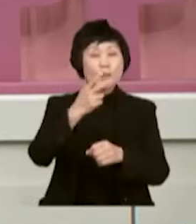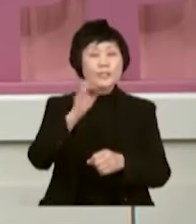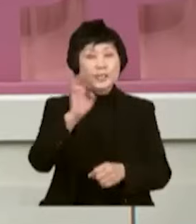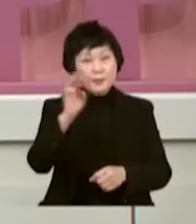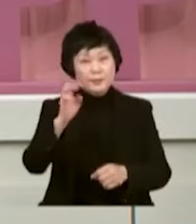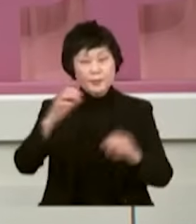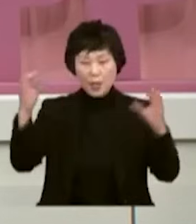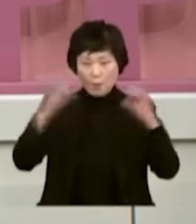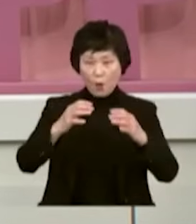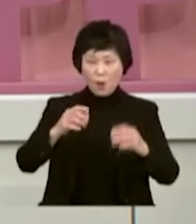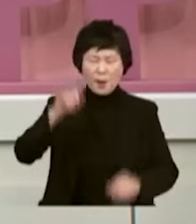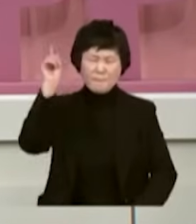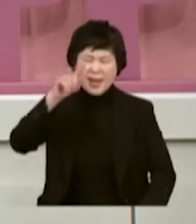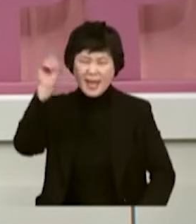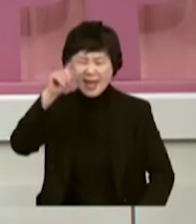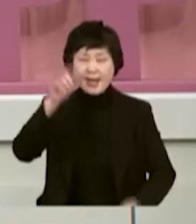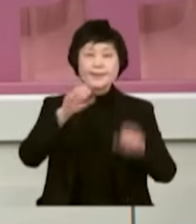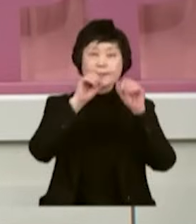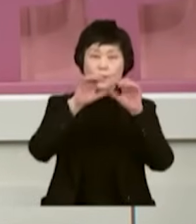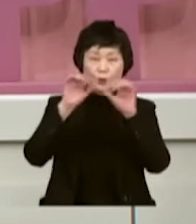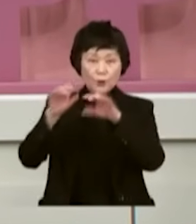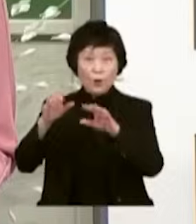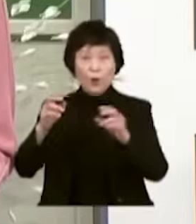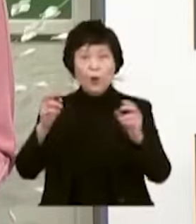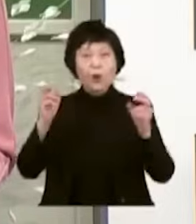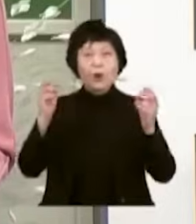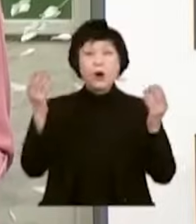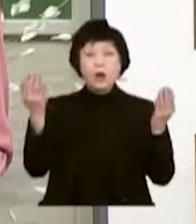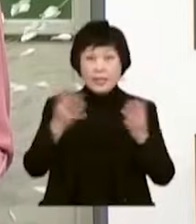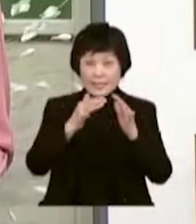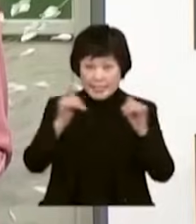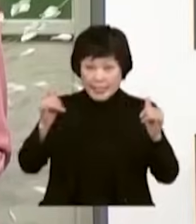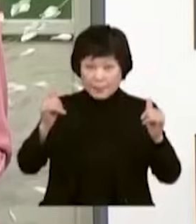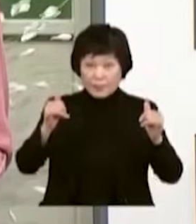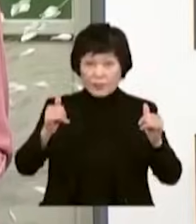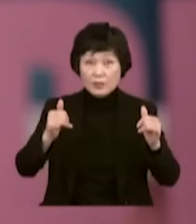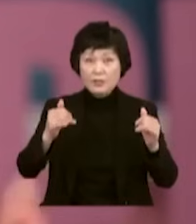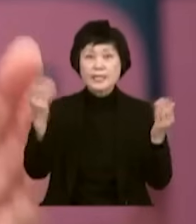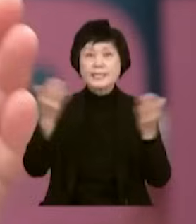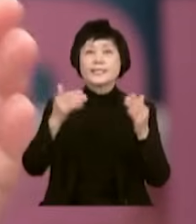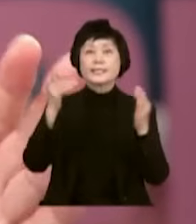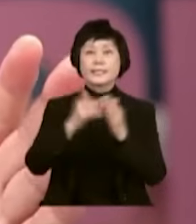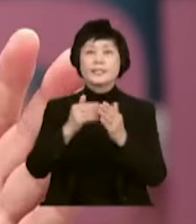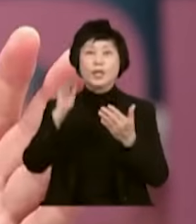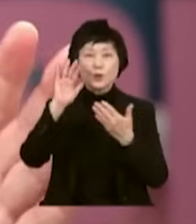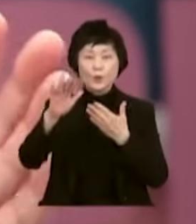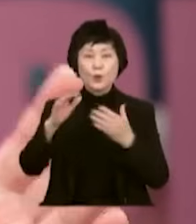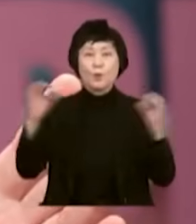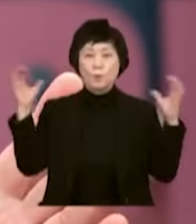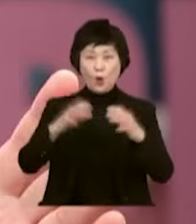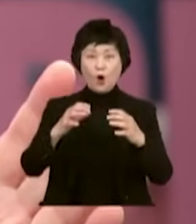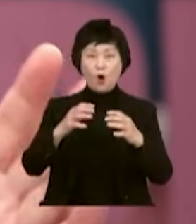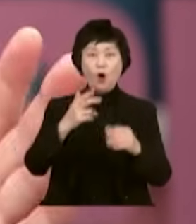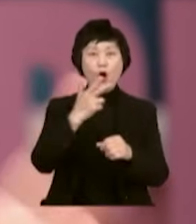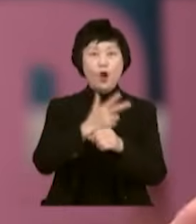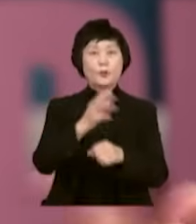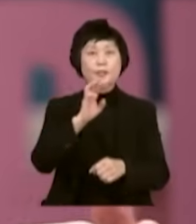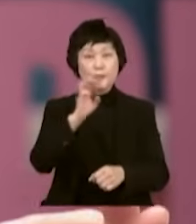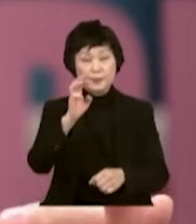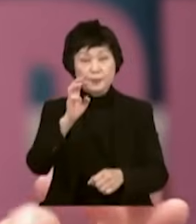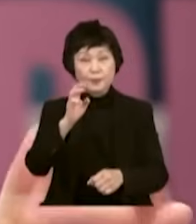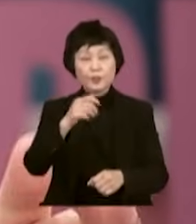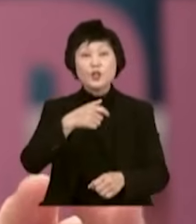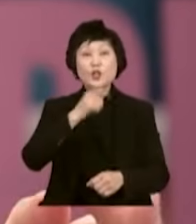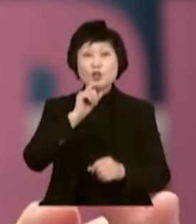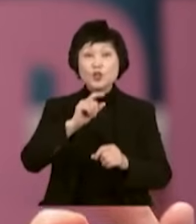했습니다. 매일 전도? 매일 그러니까. 했습니다. 그러니까 직장인들은 직장 마치고. 네. 네. 7시 반에 다 모이면 월,